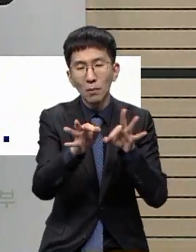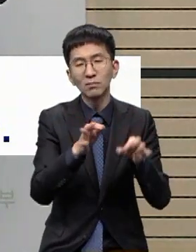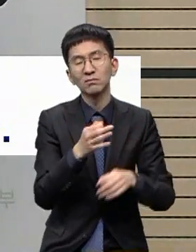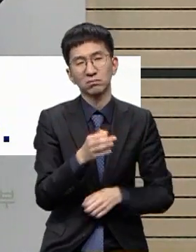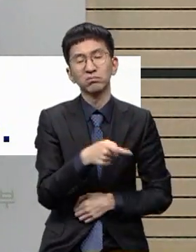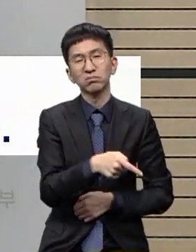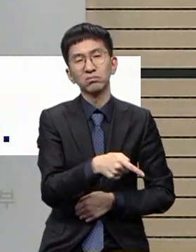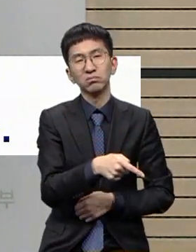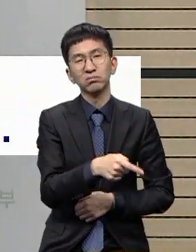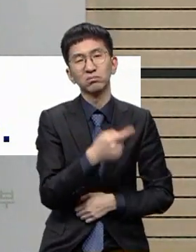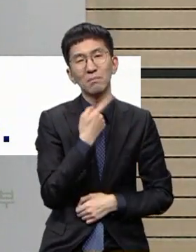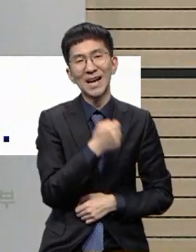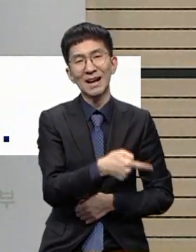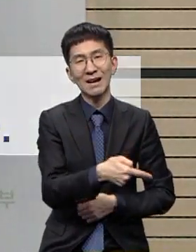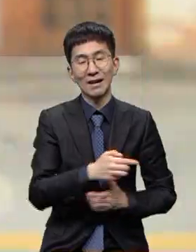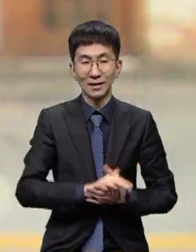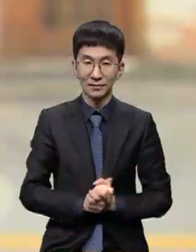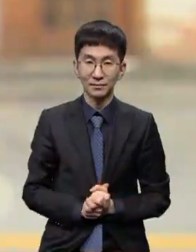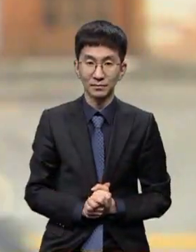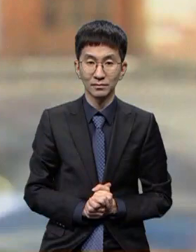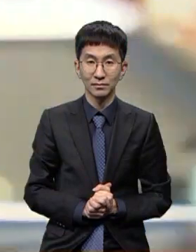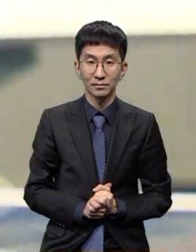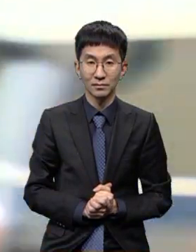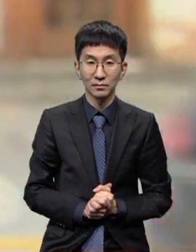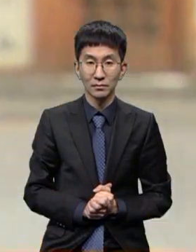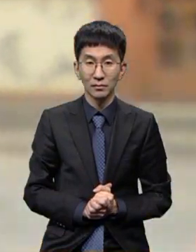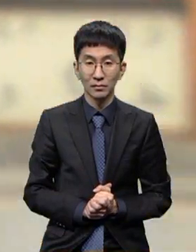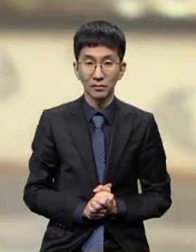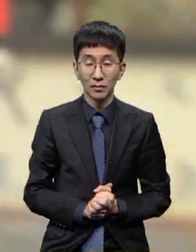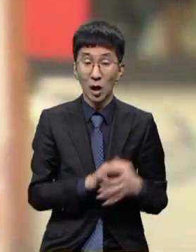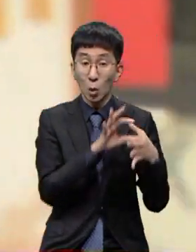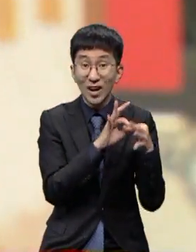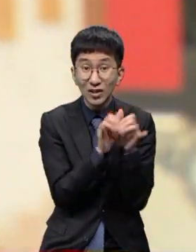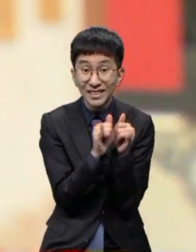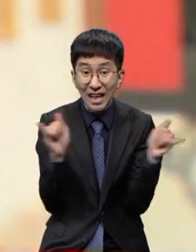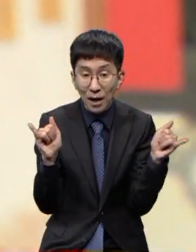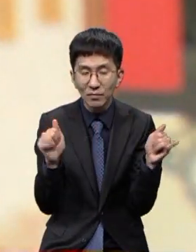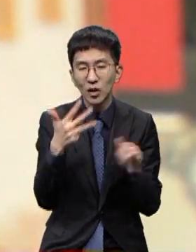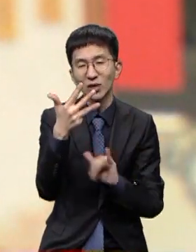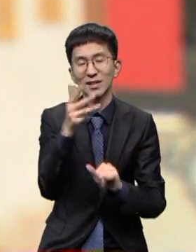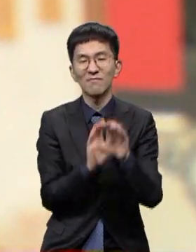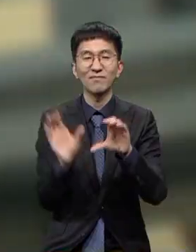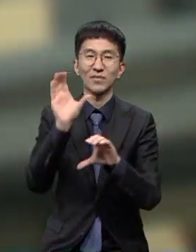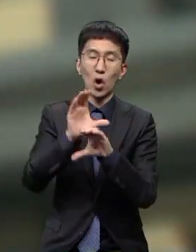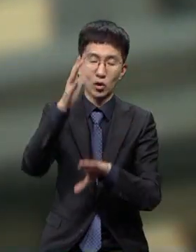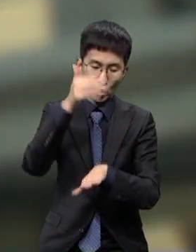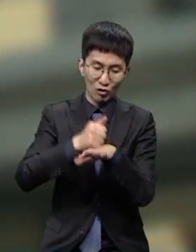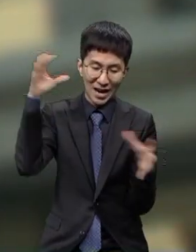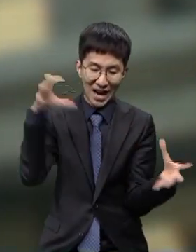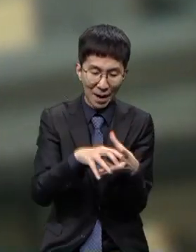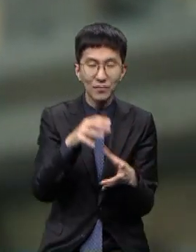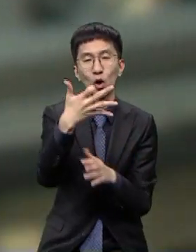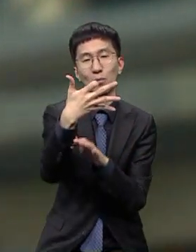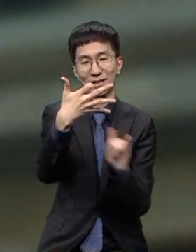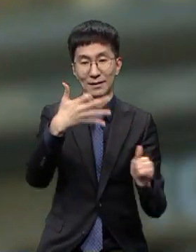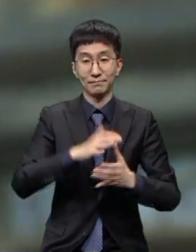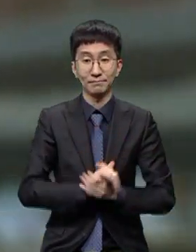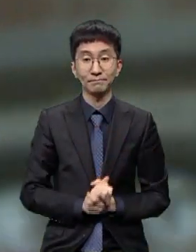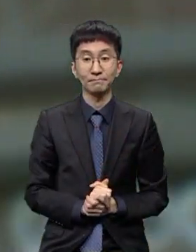가능한 것으로 추정이 되고 있고. 홀덤펍 관련 확진자는 8명이 추가돼 모두 19명으로